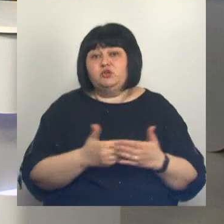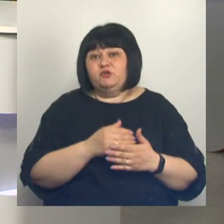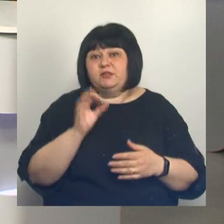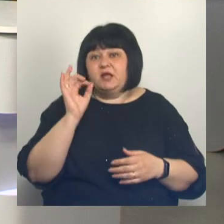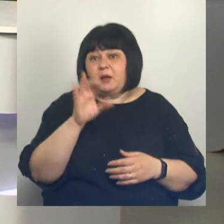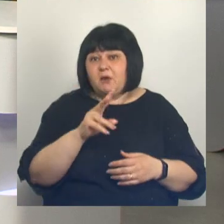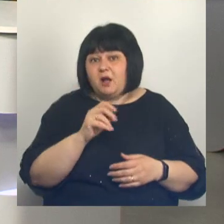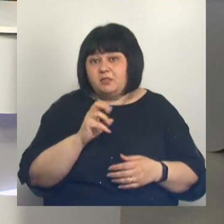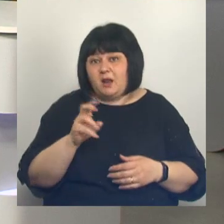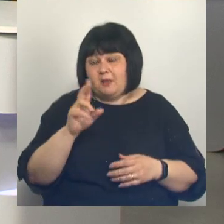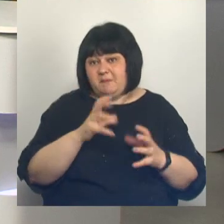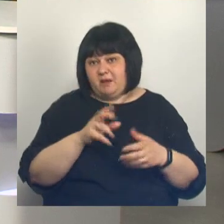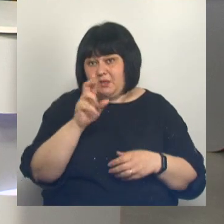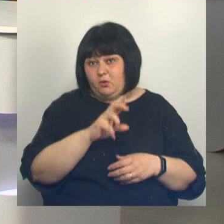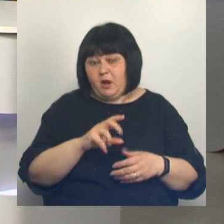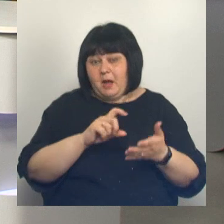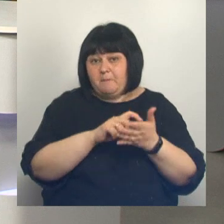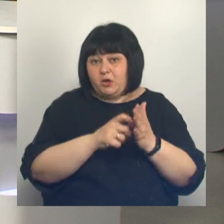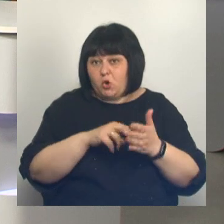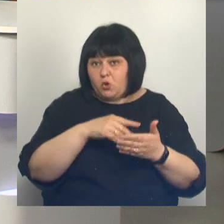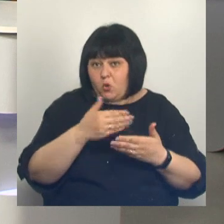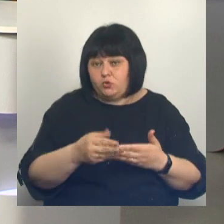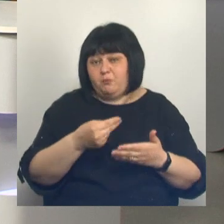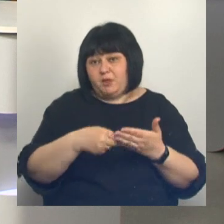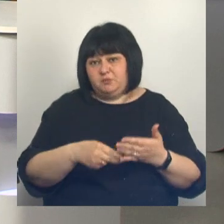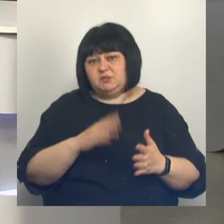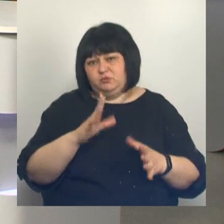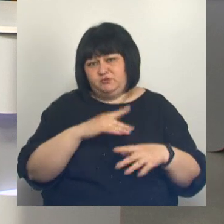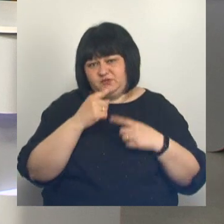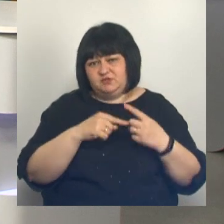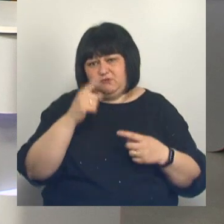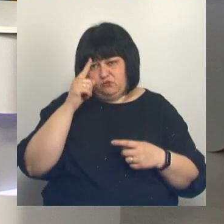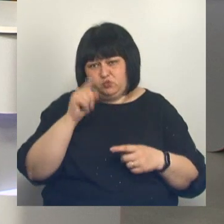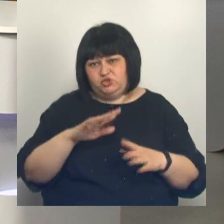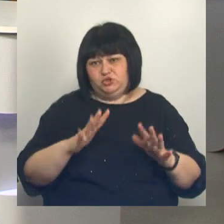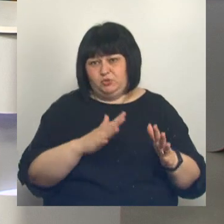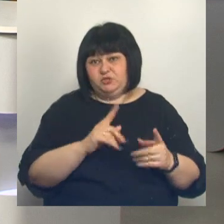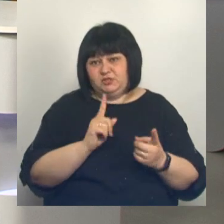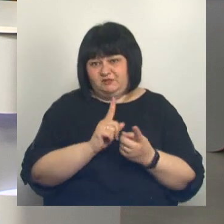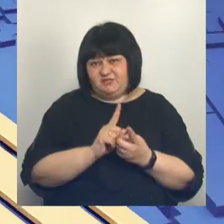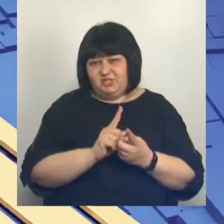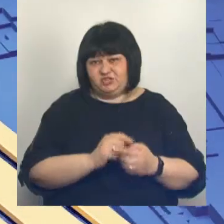-канале Мира Белогория. Переходите по QR-коду, подписывайтесь и будьте всегда в курсе событий. До встречи.